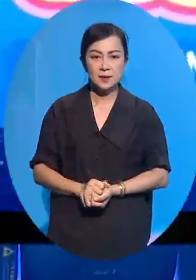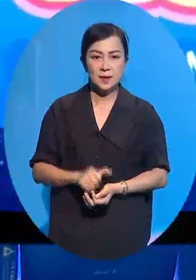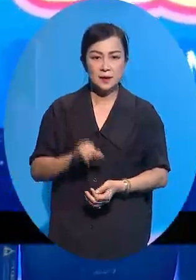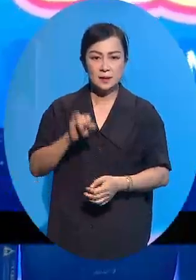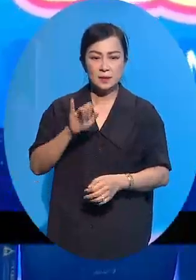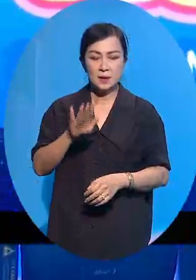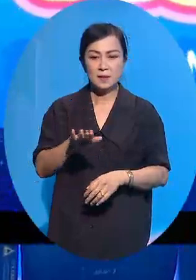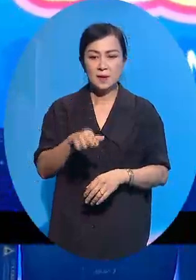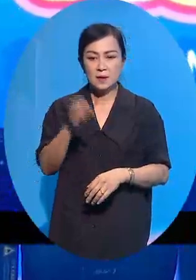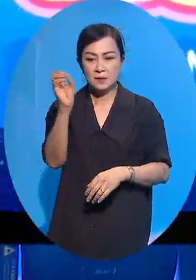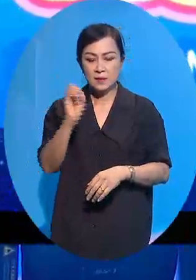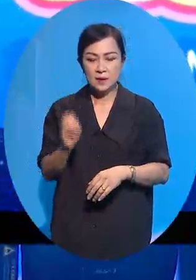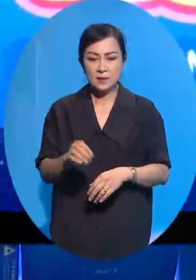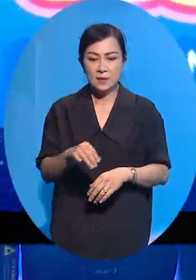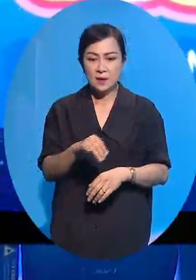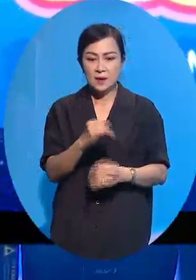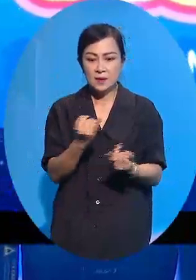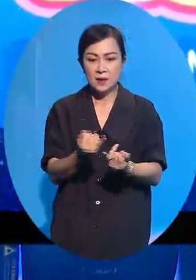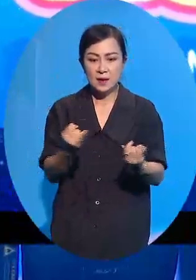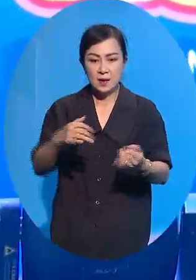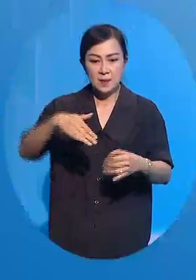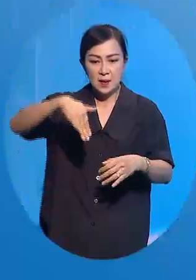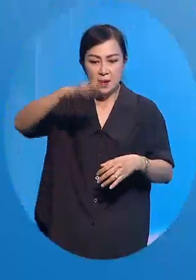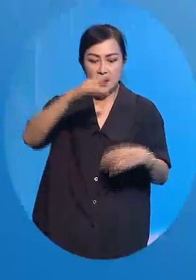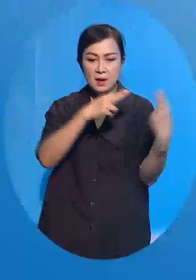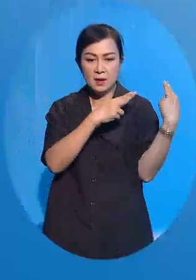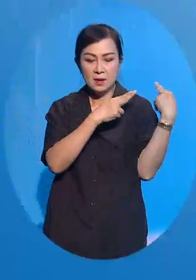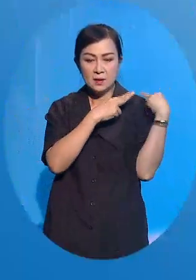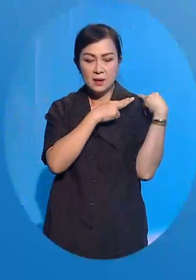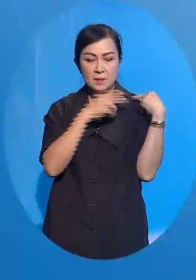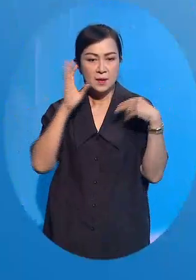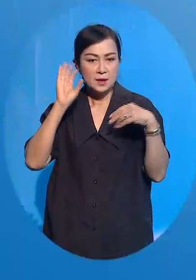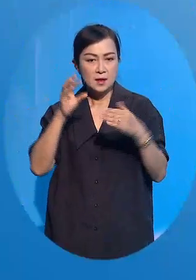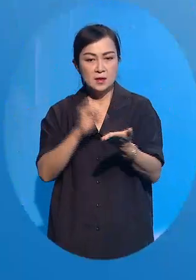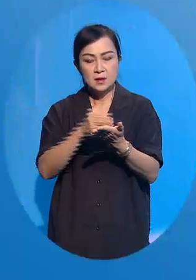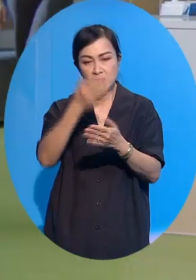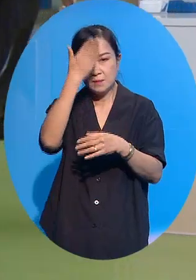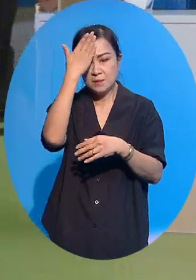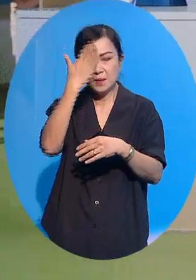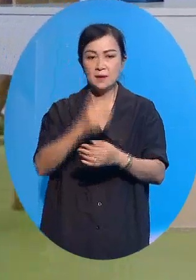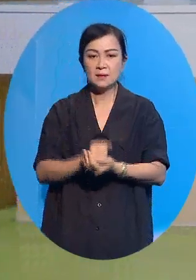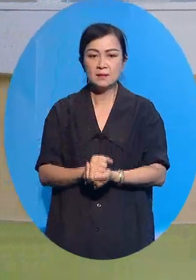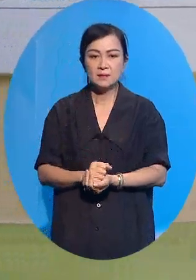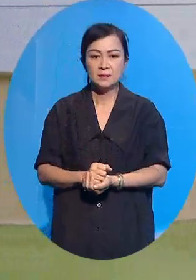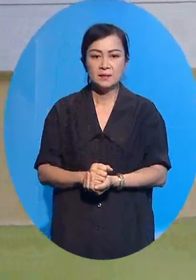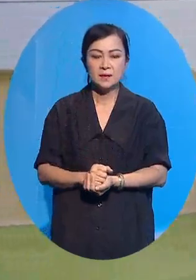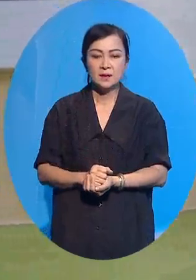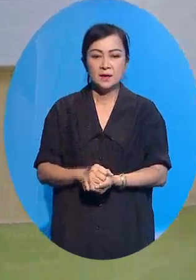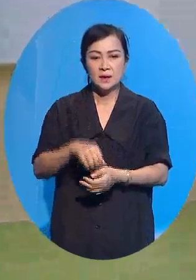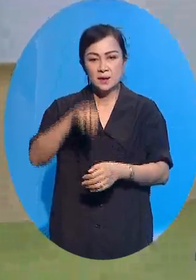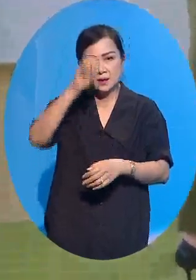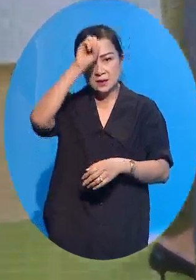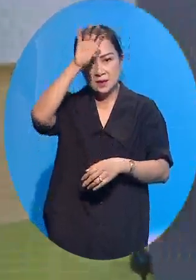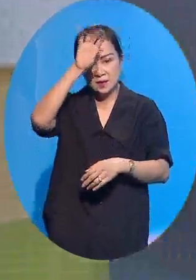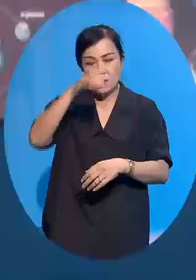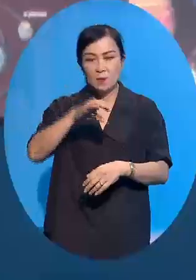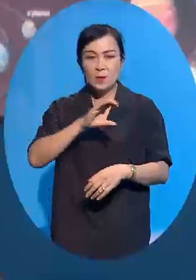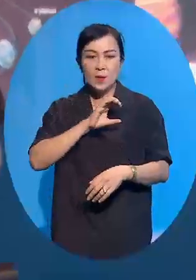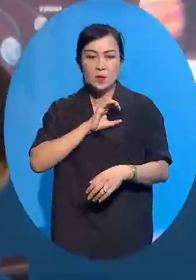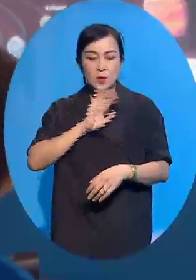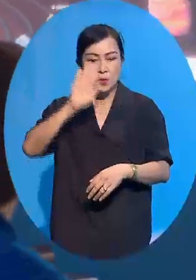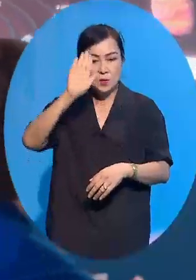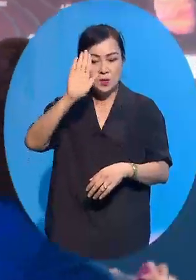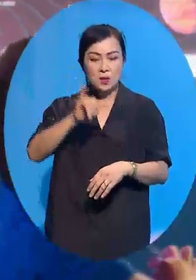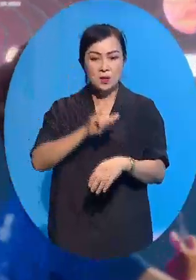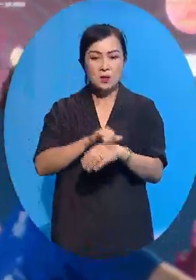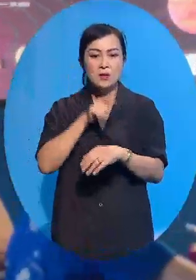65% trẻ em ngày nay sẽ lớn lên và đảm nhiệm những công việc mà thế giới hiện tại chưa từng biết đến. Là những nhà làm giáo dục, chúng tôi phải luôn chủ động đi trước nhu